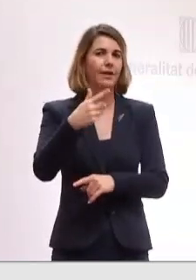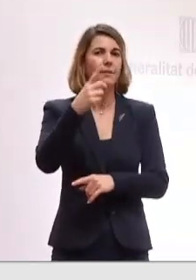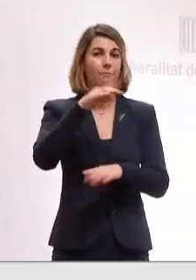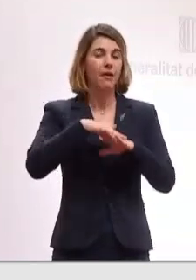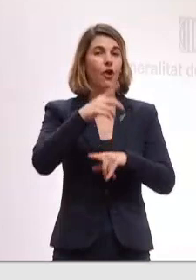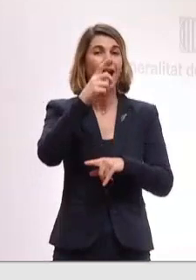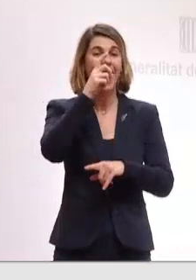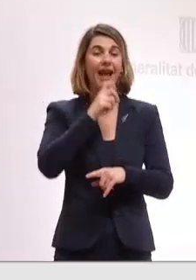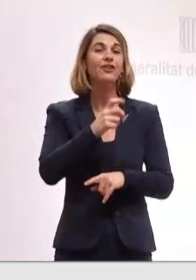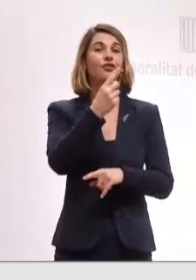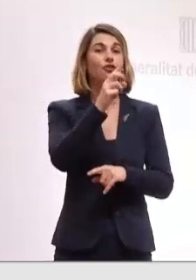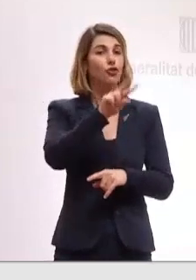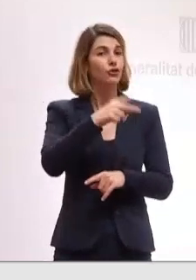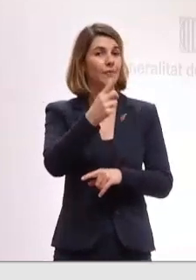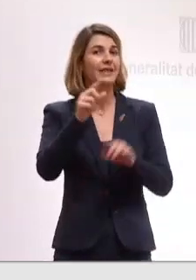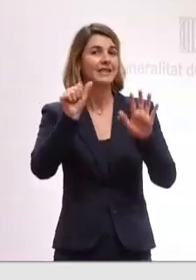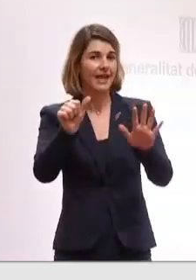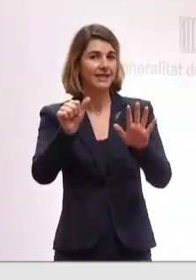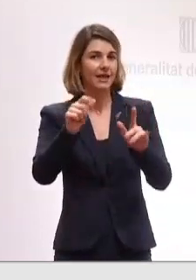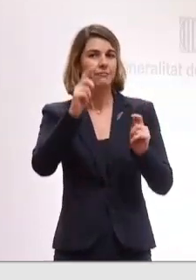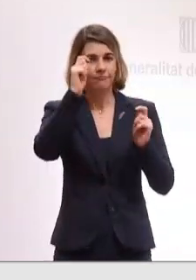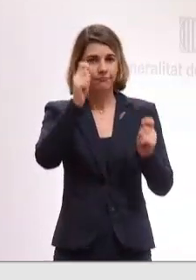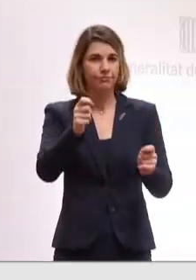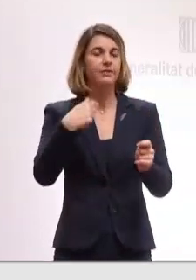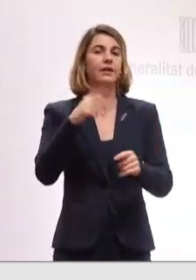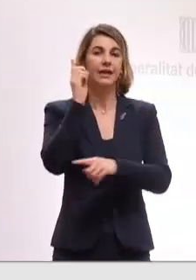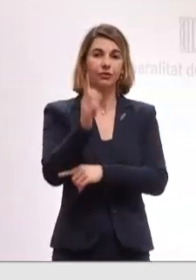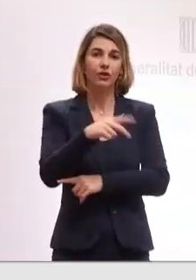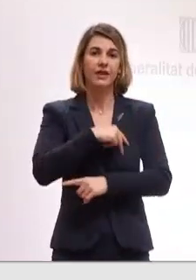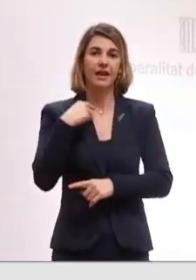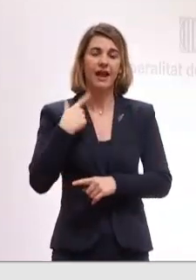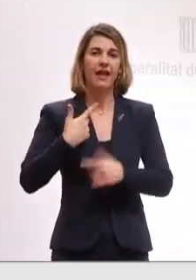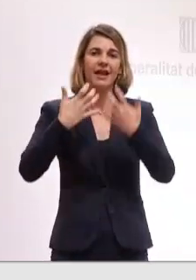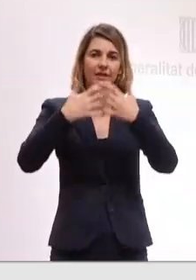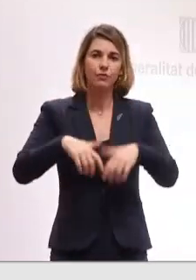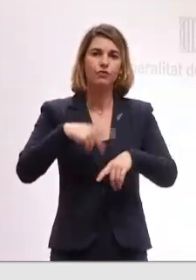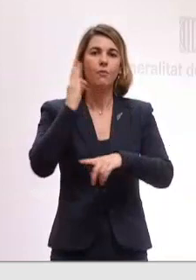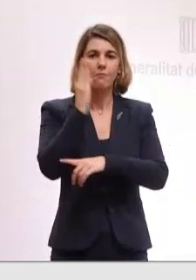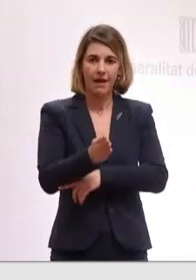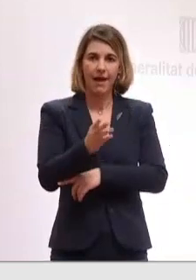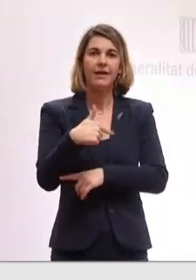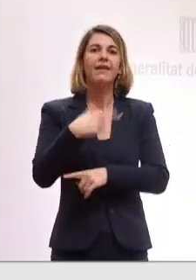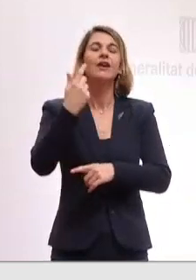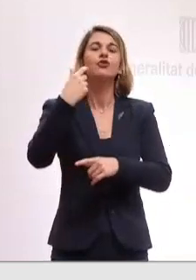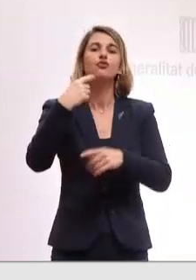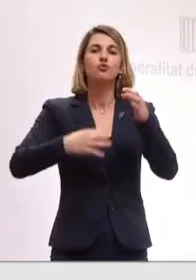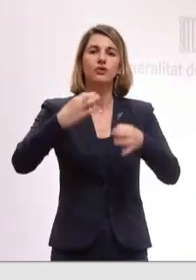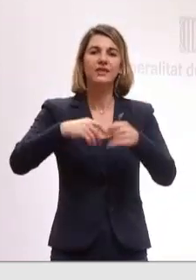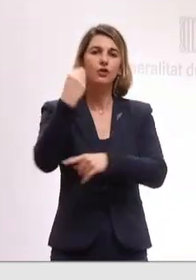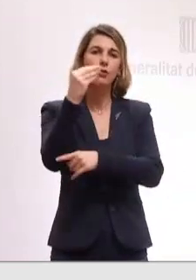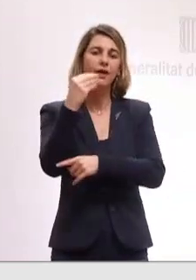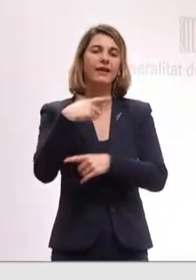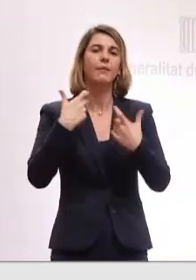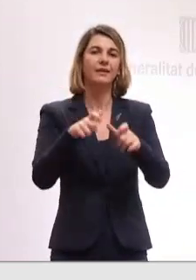L'any 2016 va ser nomenada directora general d'Execució Penal a la Comunitat i de Justícia Juvenil del Departament de